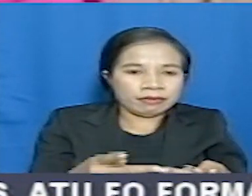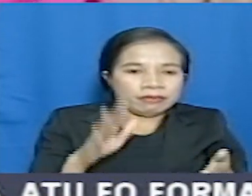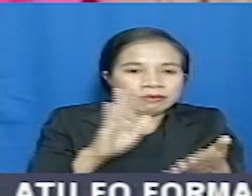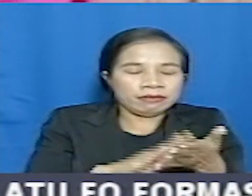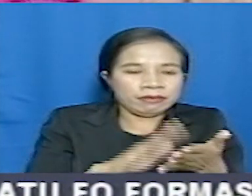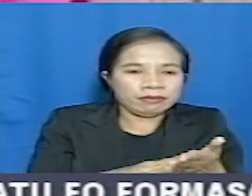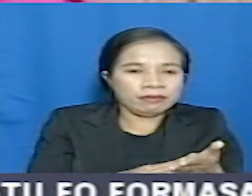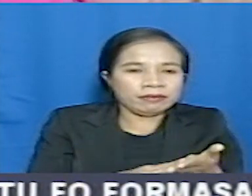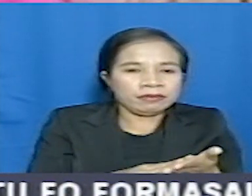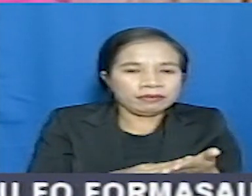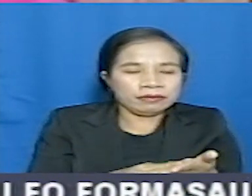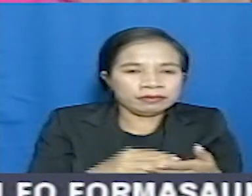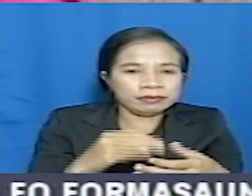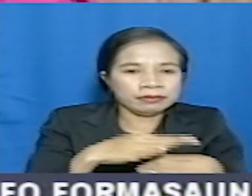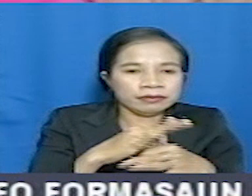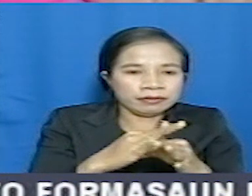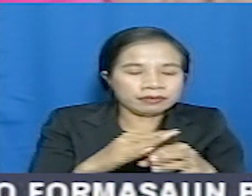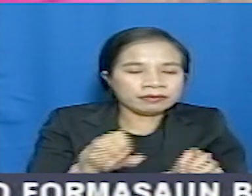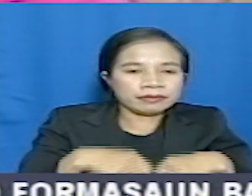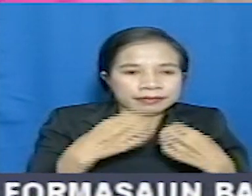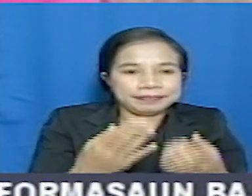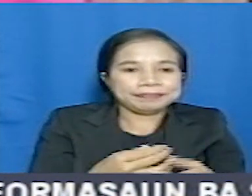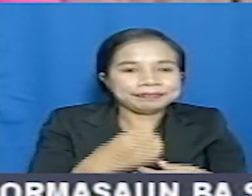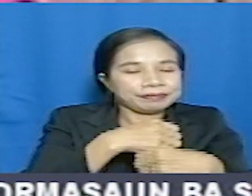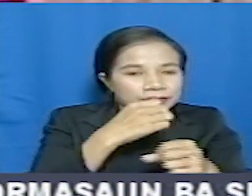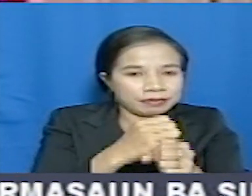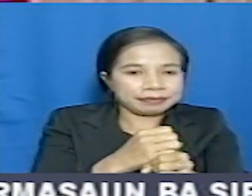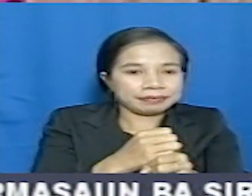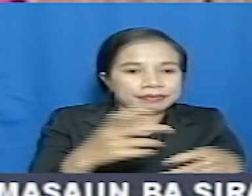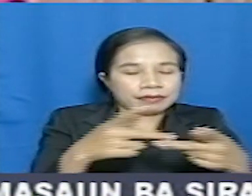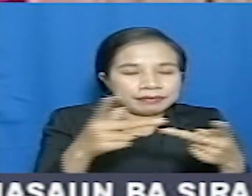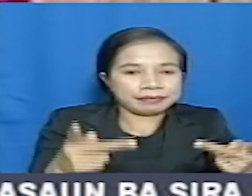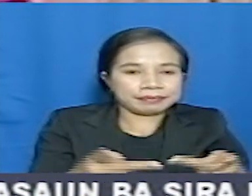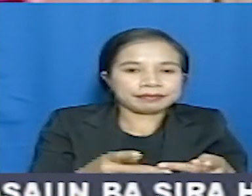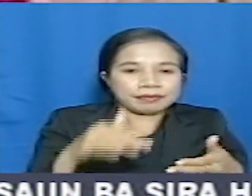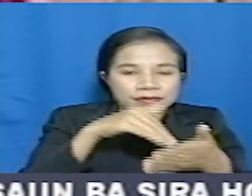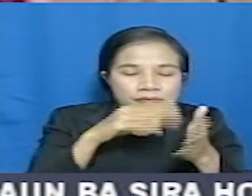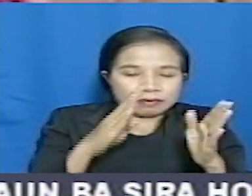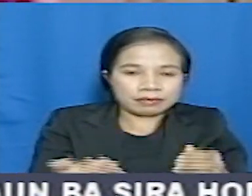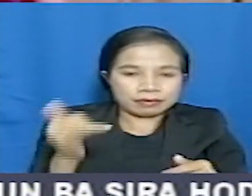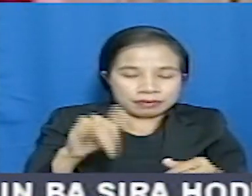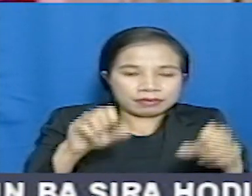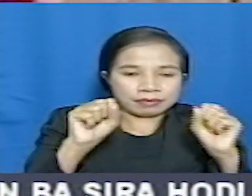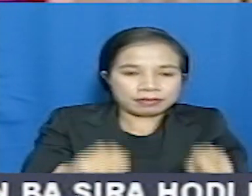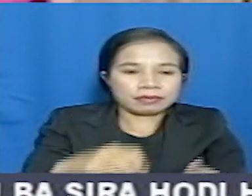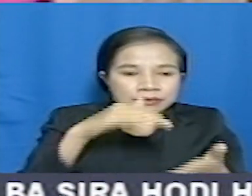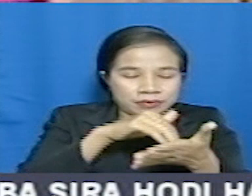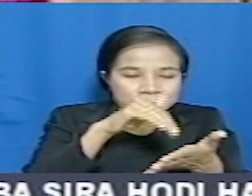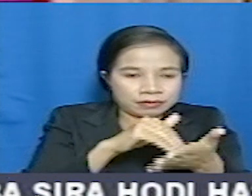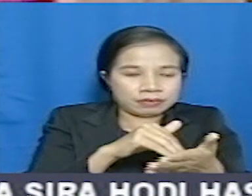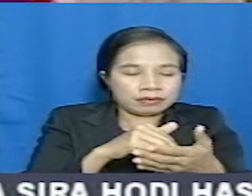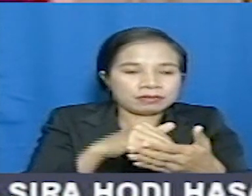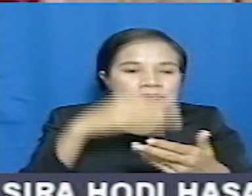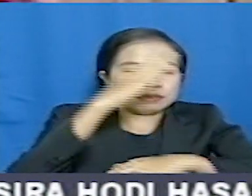tu harianete que escola, né, o ensabu caminho Sira para tu hariatan Fatin, a balabarek Sira rodistura e vamos mesas,